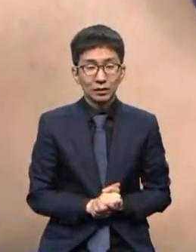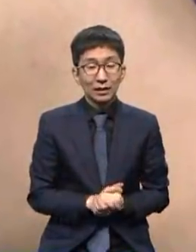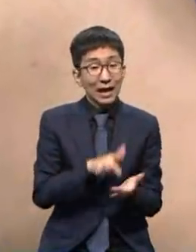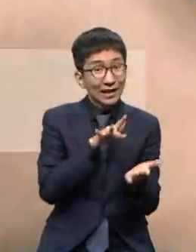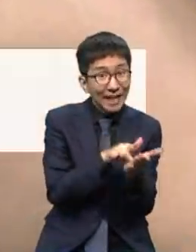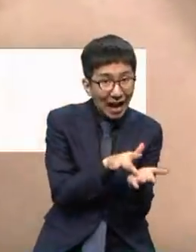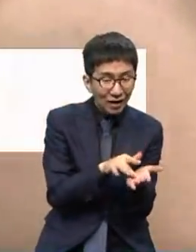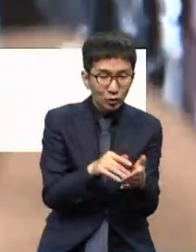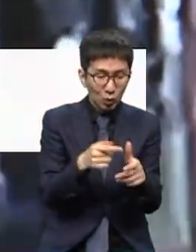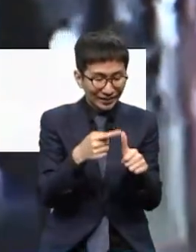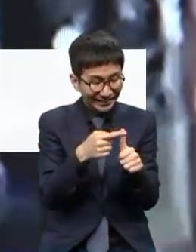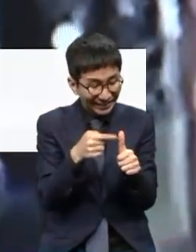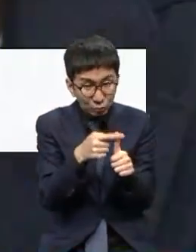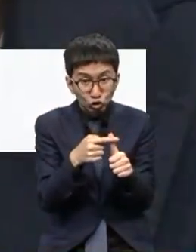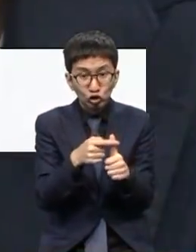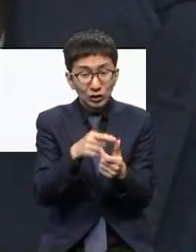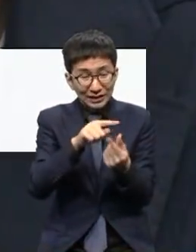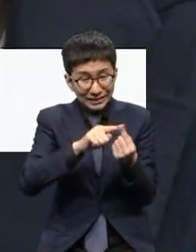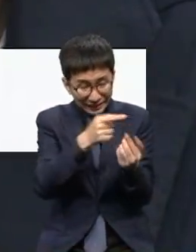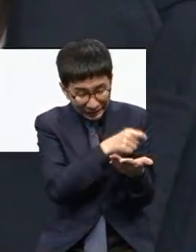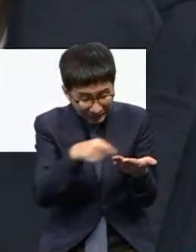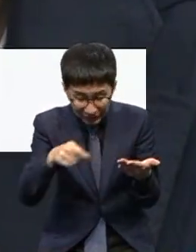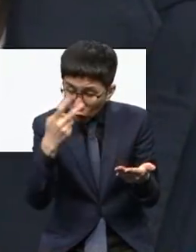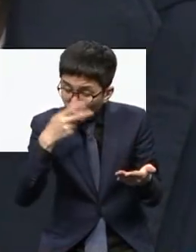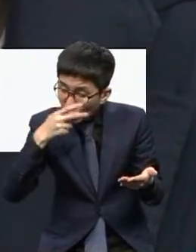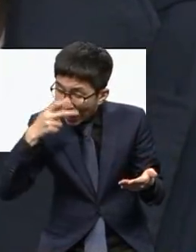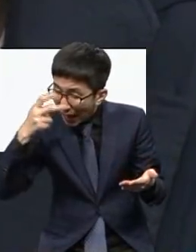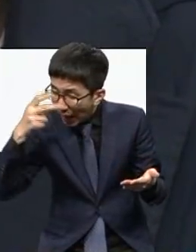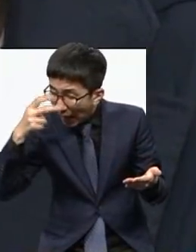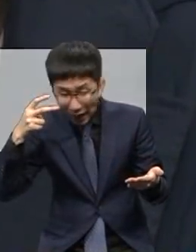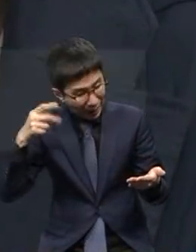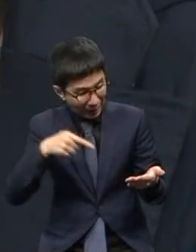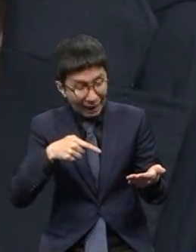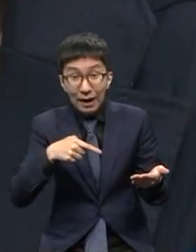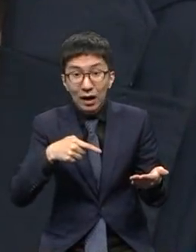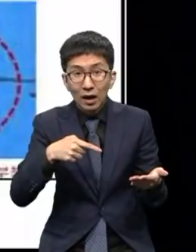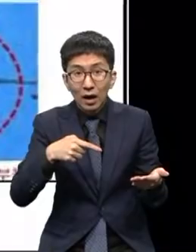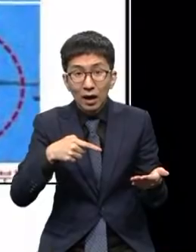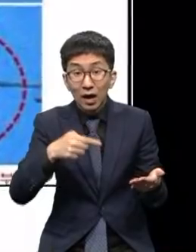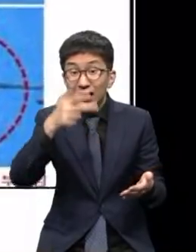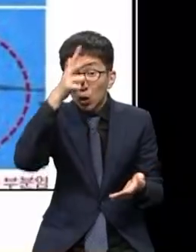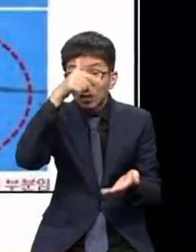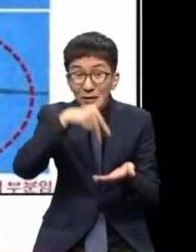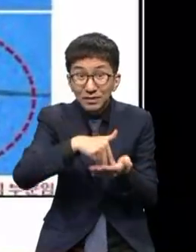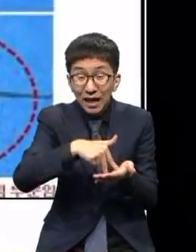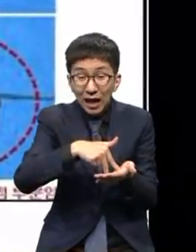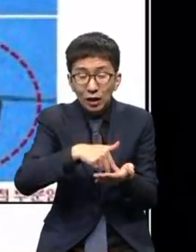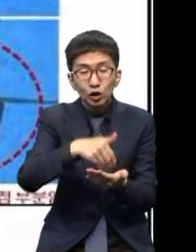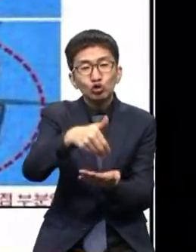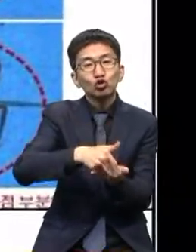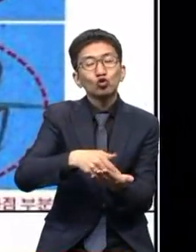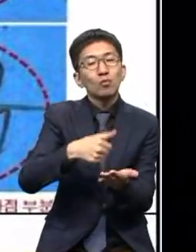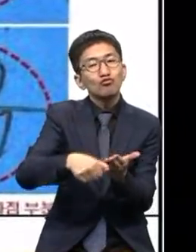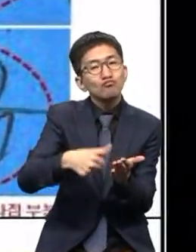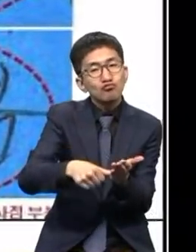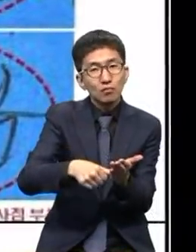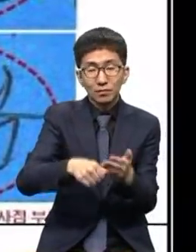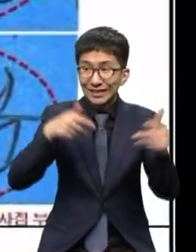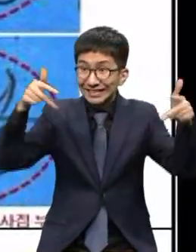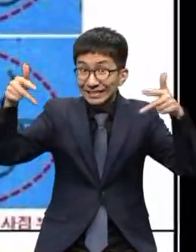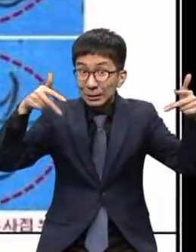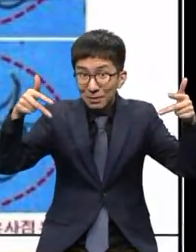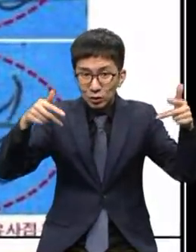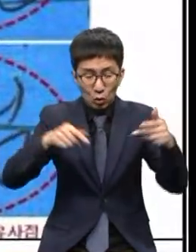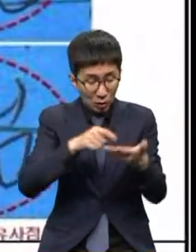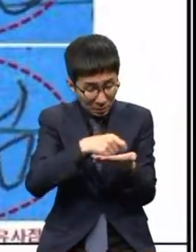아침은 그 시 등을 토대로 한달넘게 탐문수사를 진행했습니다 경찰이 중고물품 잠시 시티와 필적 감정을